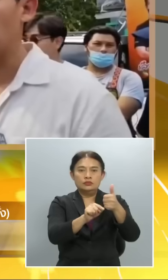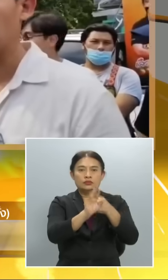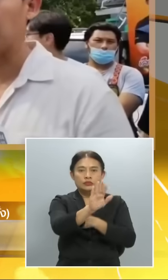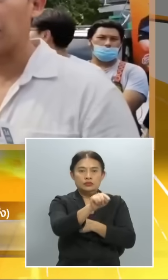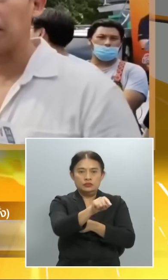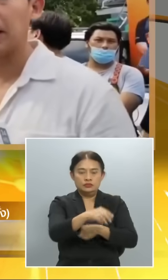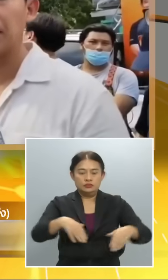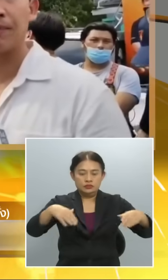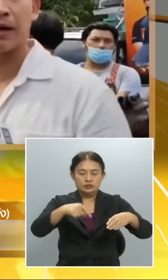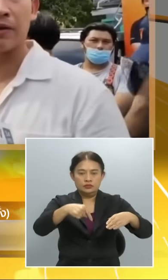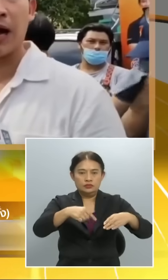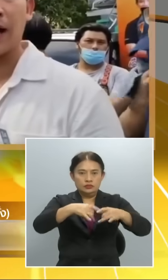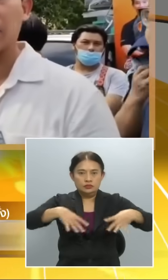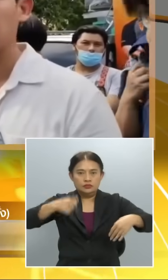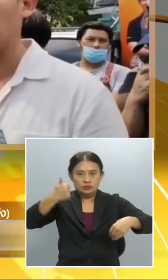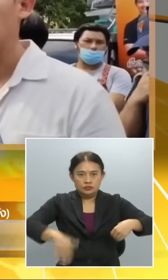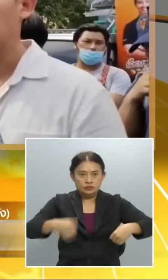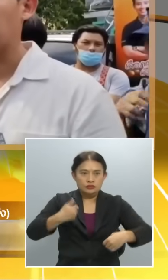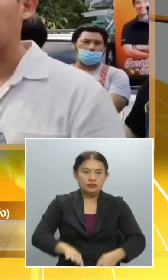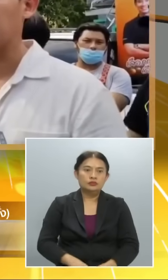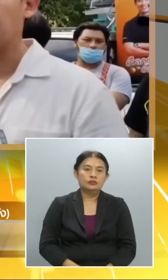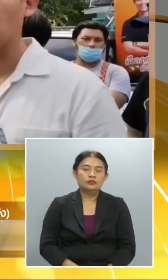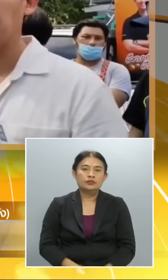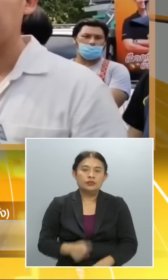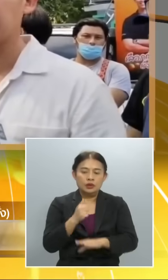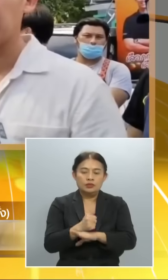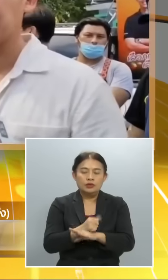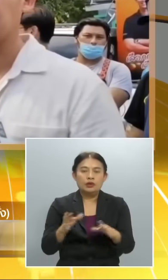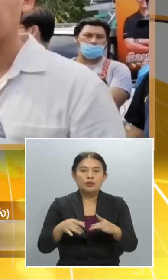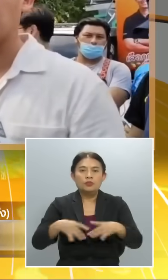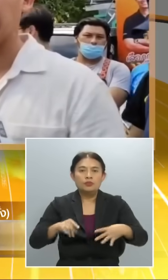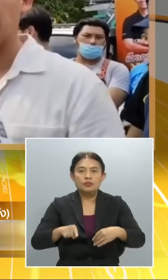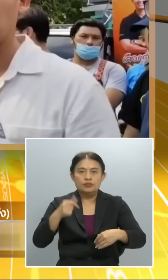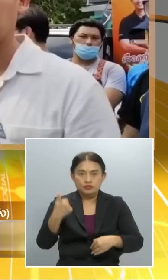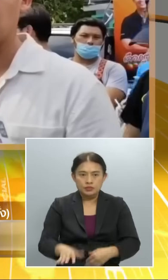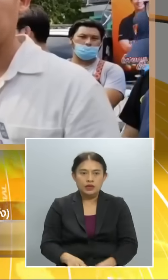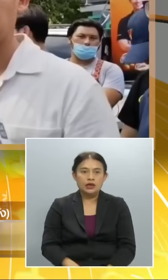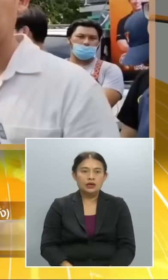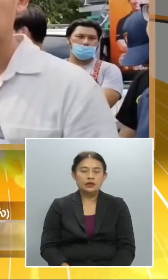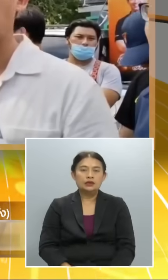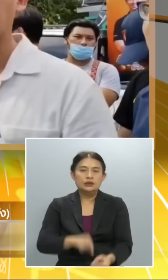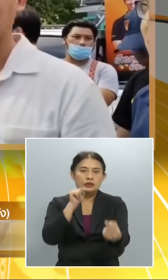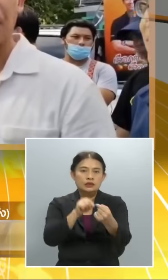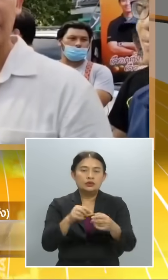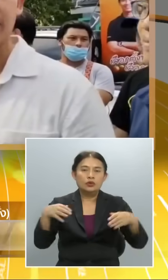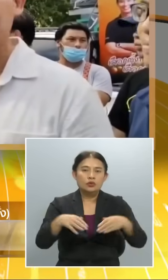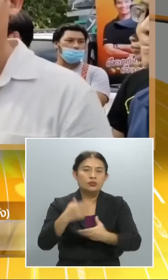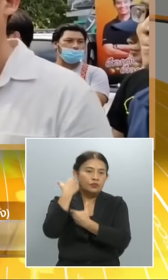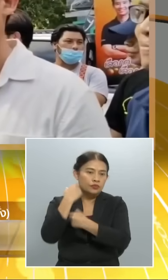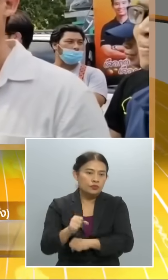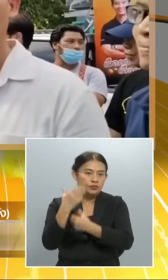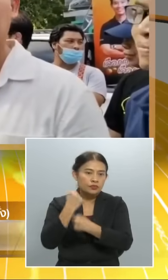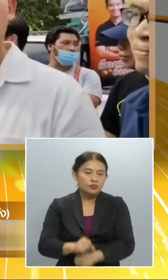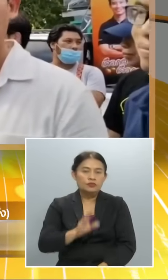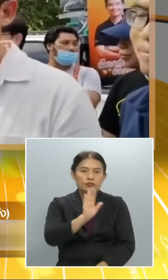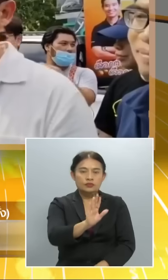ฝ่ายค้านไม่ได้ก็คือไม่นำฝ่ายค้านหัวหน้าพรรคเป็นผู้นำฝ่ายค้านไม่ได้มันจะไปตกอยู่กับประชาธิปัตย์ด้วยอัตโนมัติและ